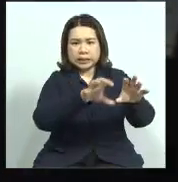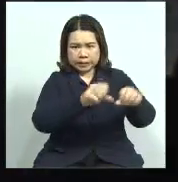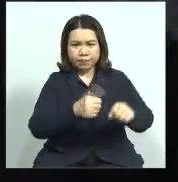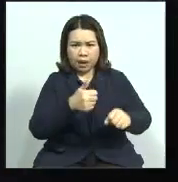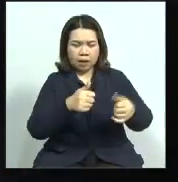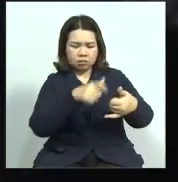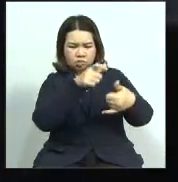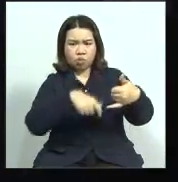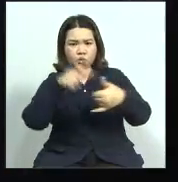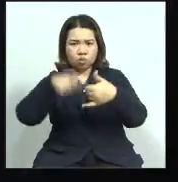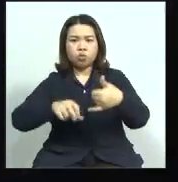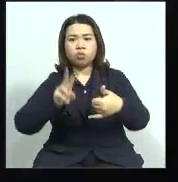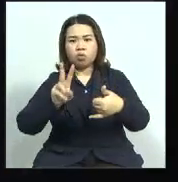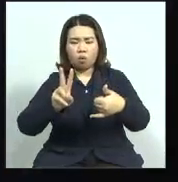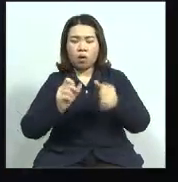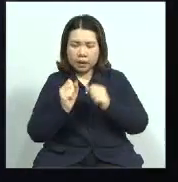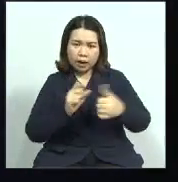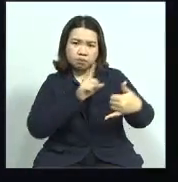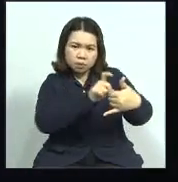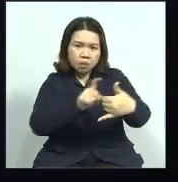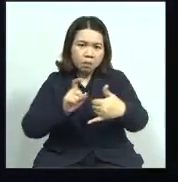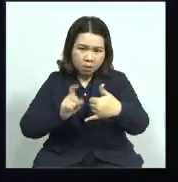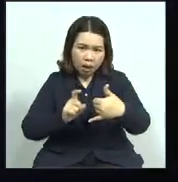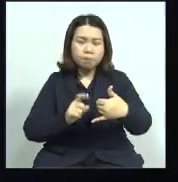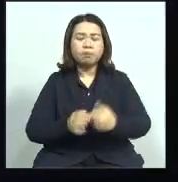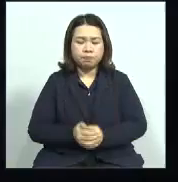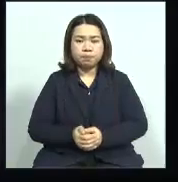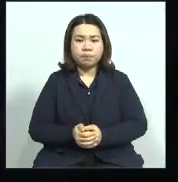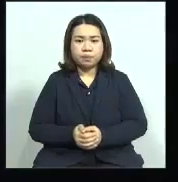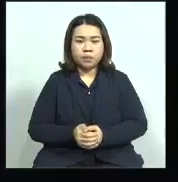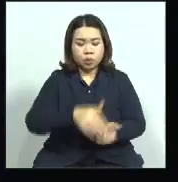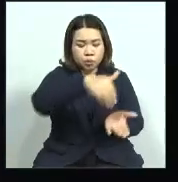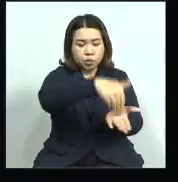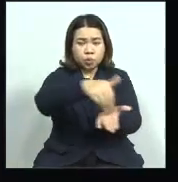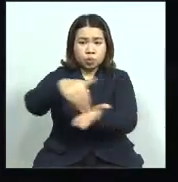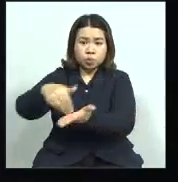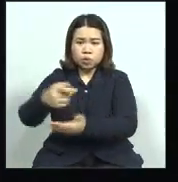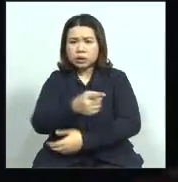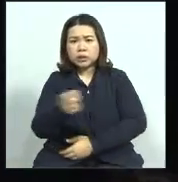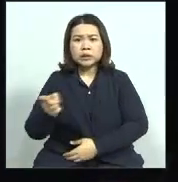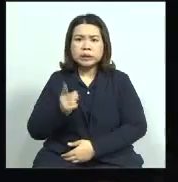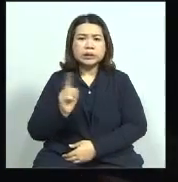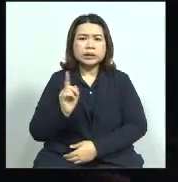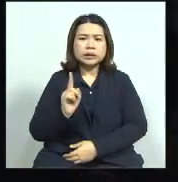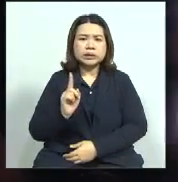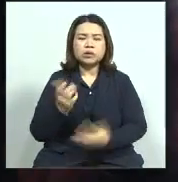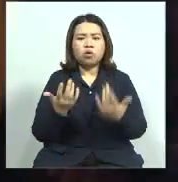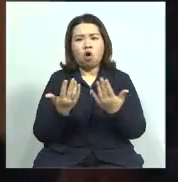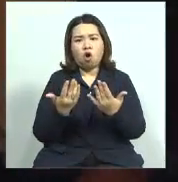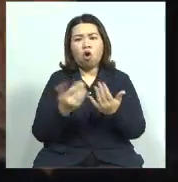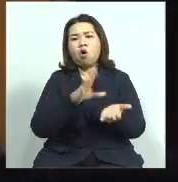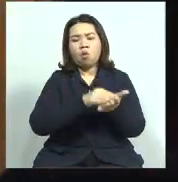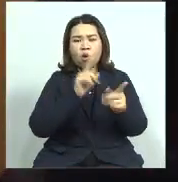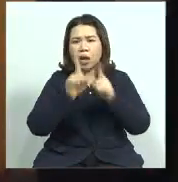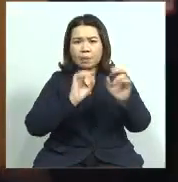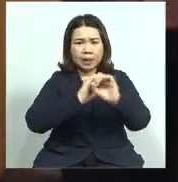ผู้ต้องหาได้2คนและอยู่ระหว่างการสอบสวนขยายผลส่วนจุดอื่นๆค่ะท่านบอกว่าข้อมูลยังไม่นิ่งขอเ